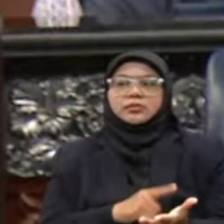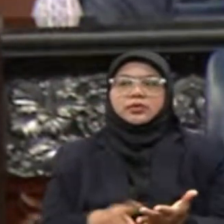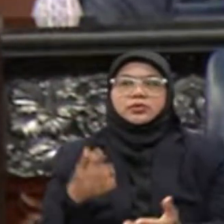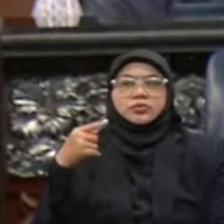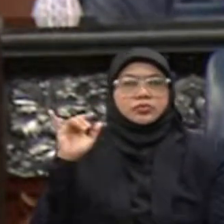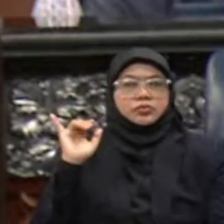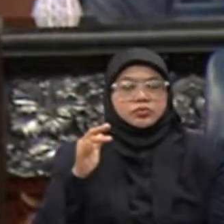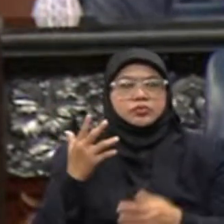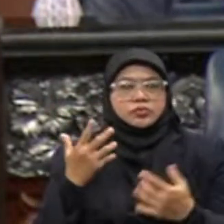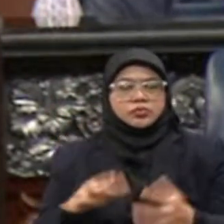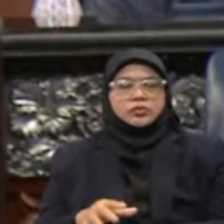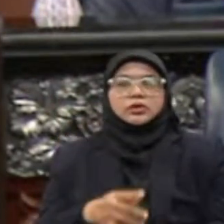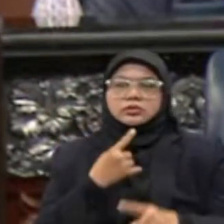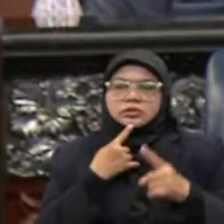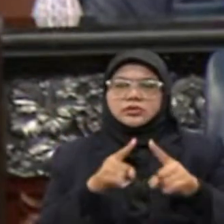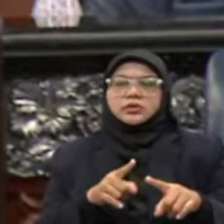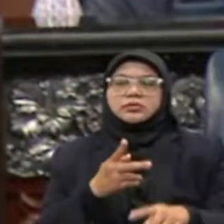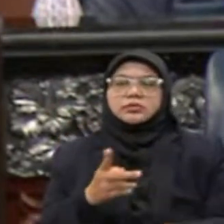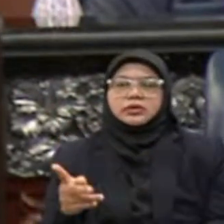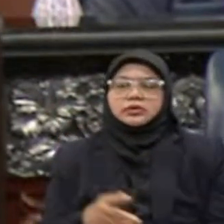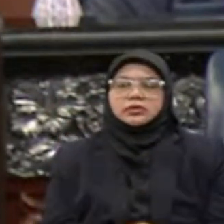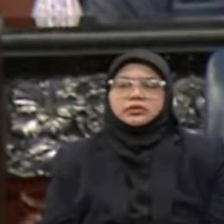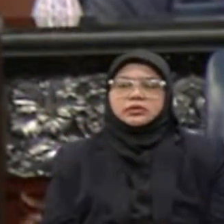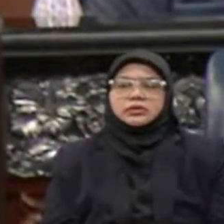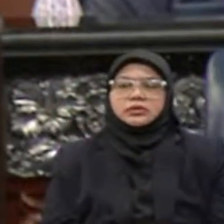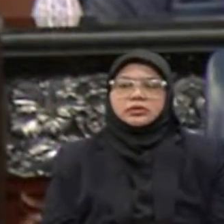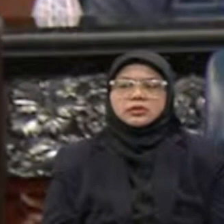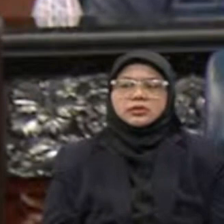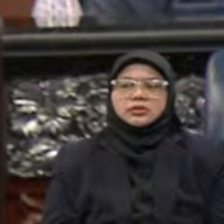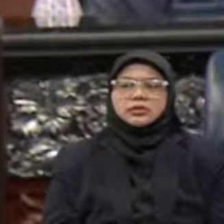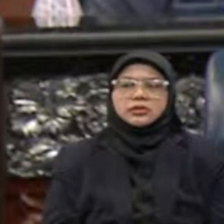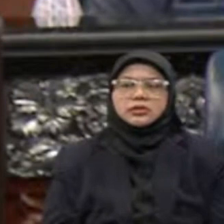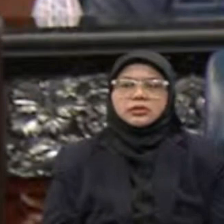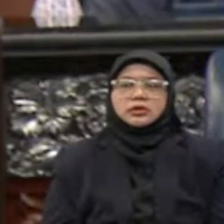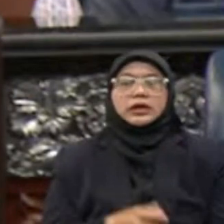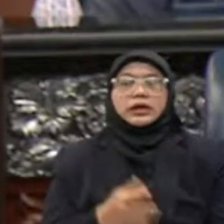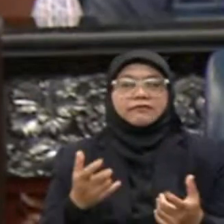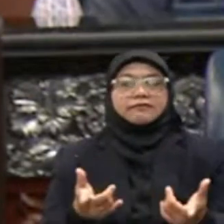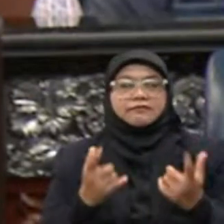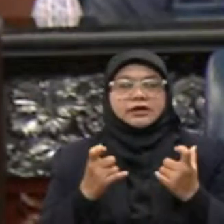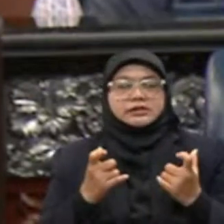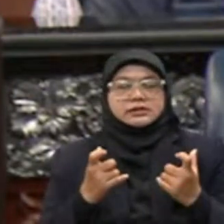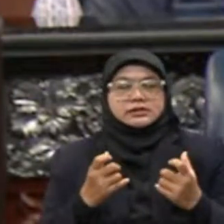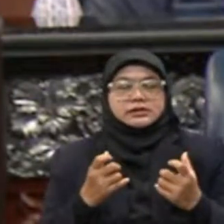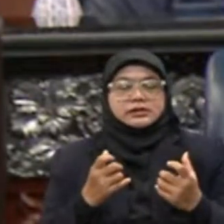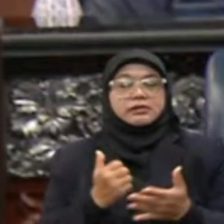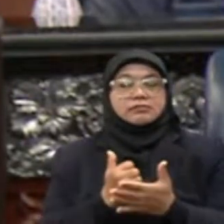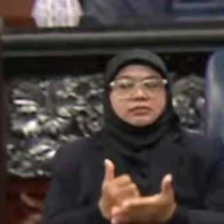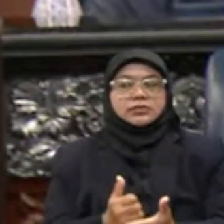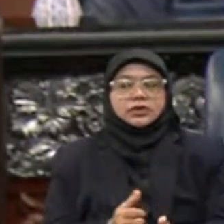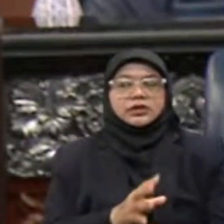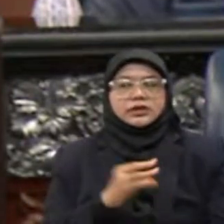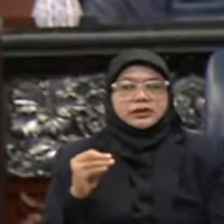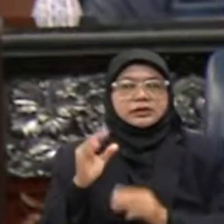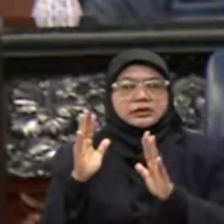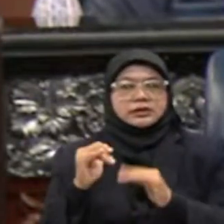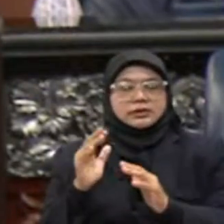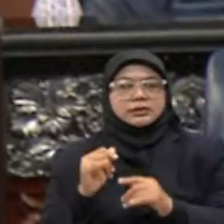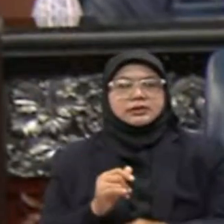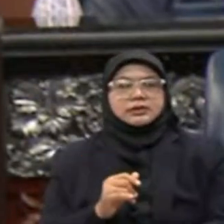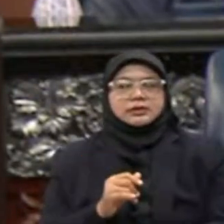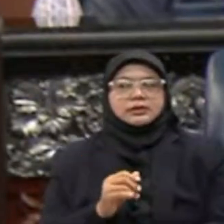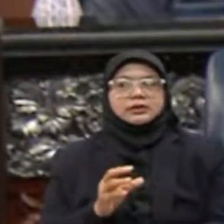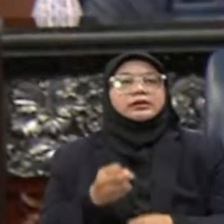beliau telah menjawab tentang kali ini bahwa segalanya akan disegerakan kita harapkan itu